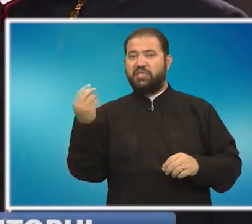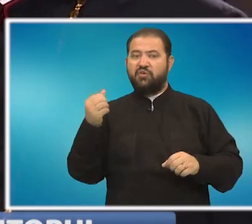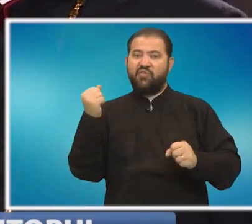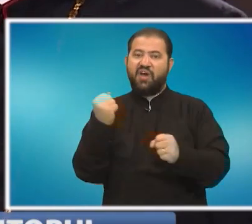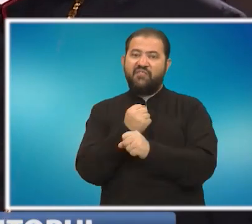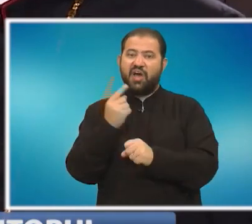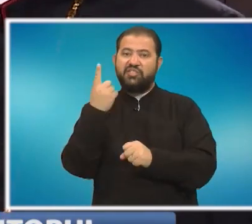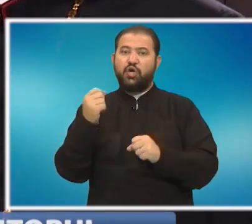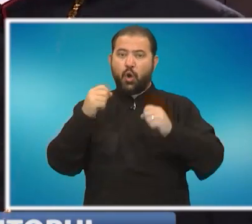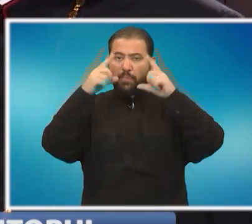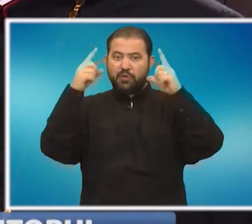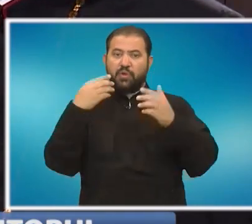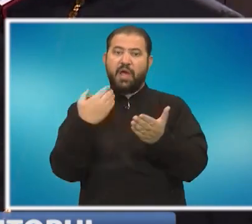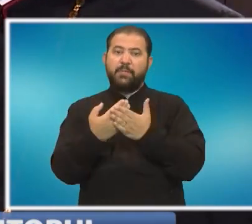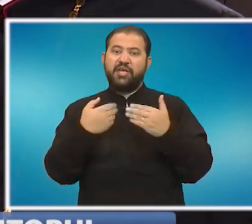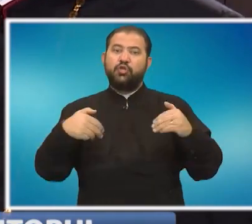întâmple ceva